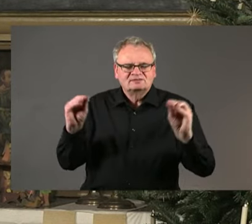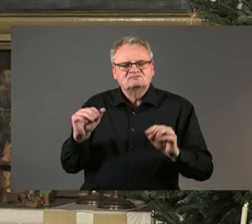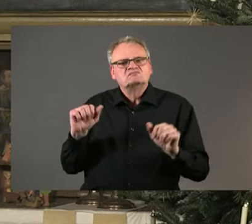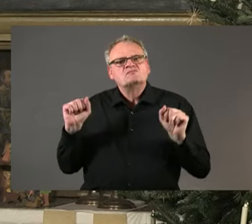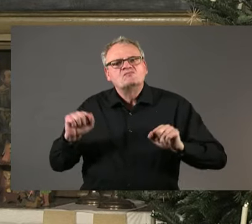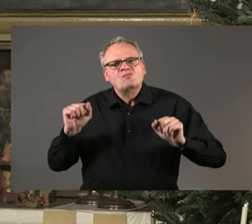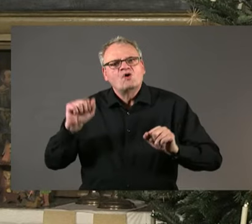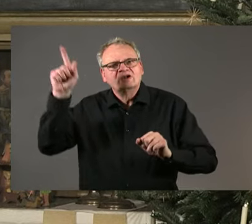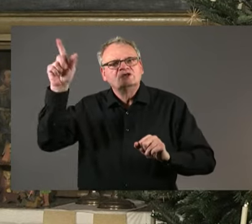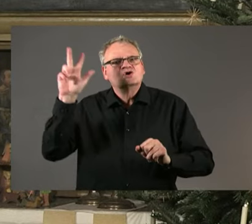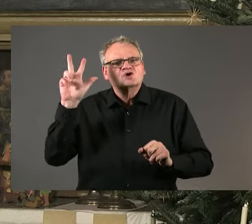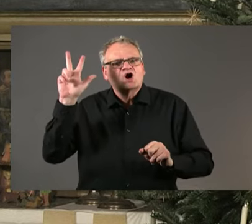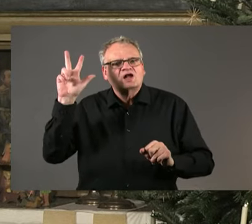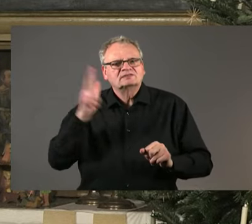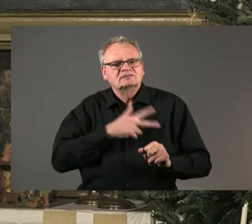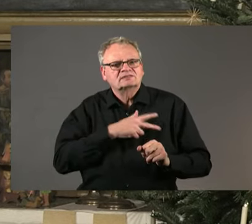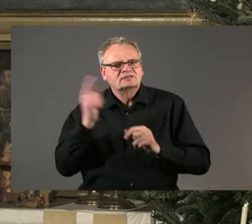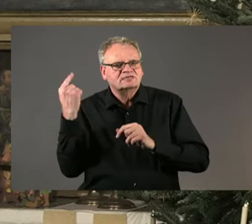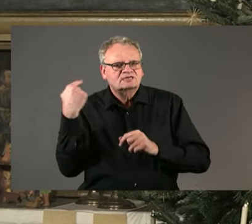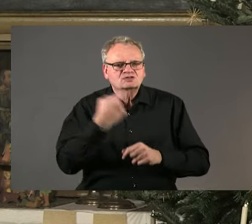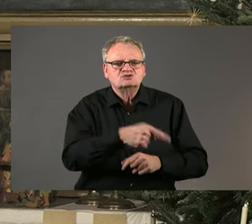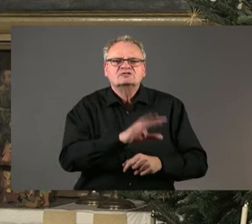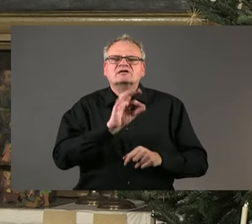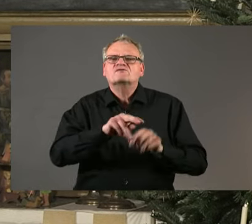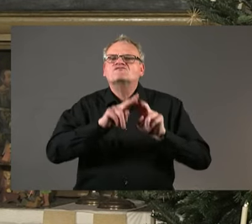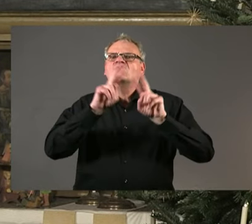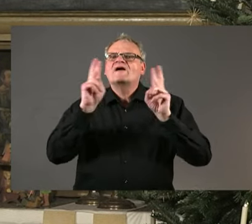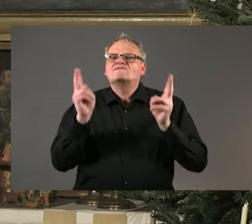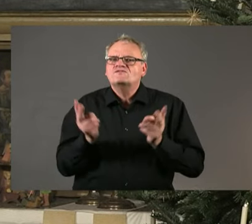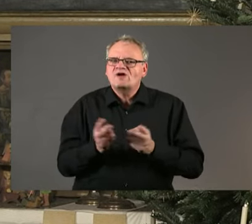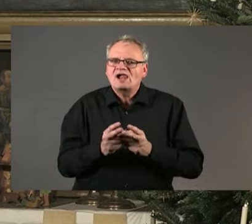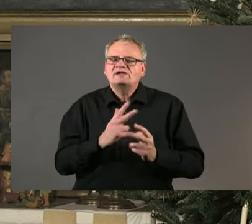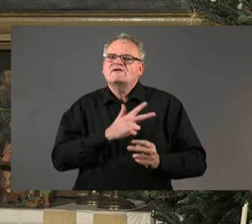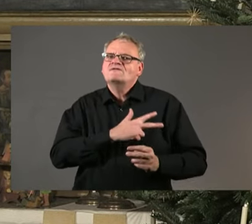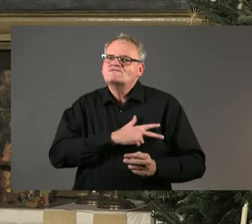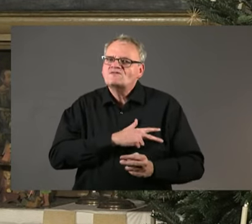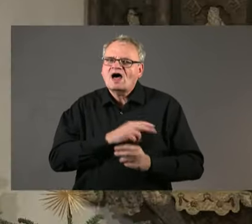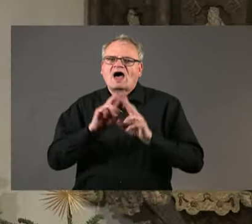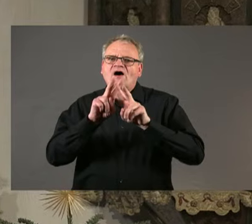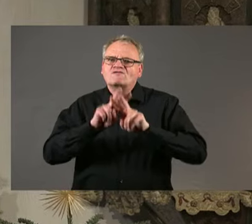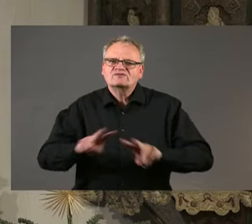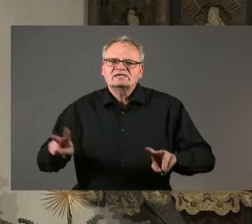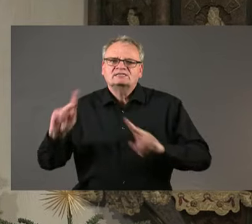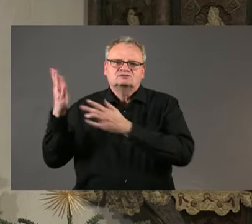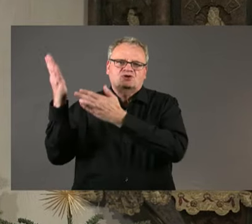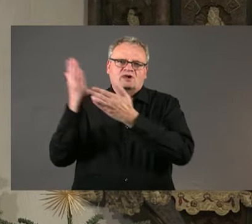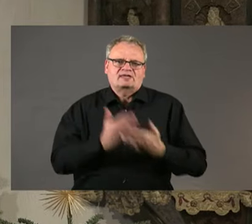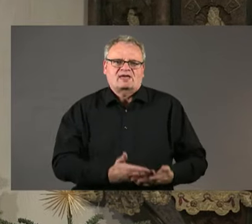wurde, um der Welt wirklichen Frieden zu bringen.